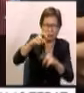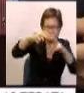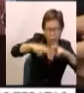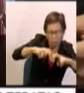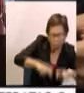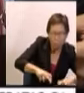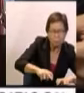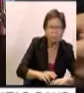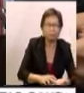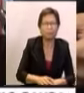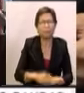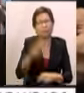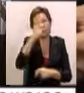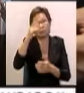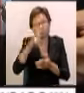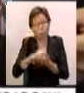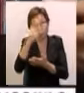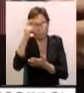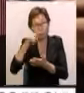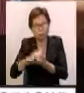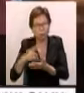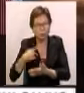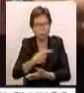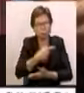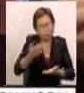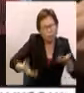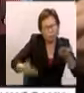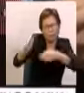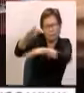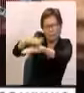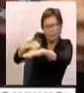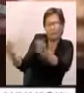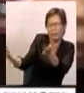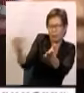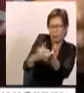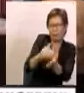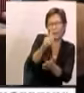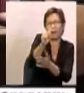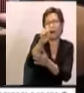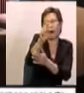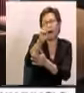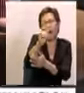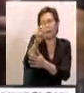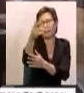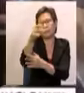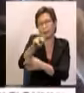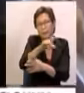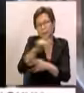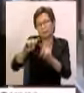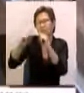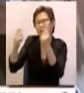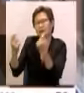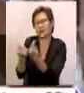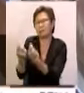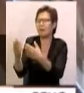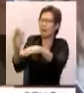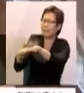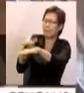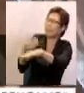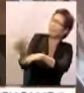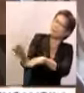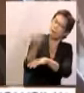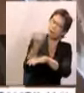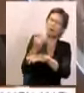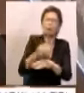siasat. Sebab itu kemungkinan kita akan memanggil semula Tan Sri Amrin bersama dengan tim. Perkara